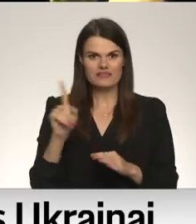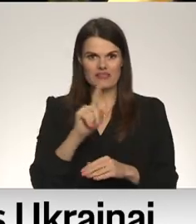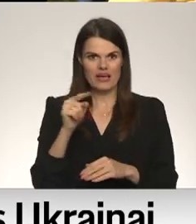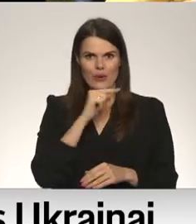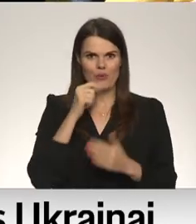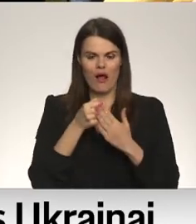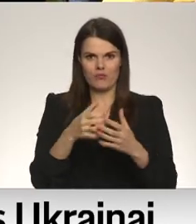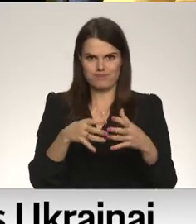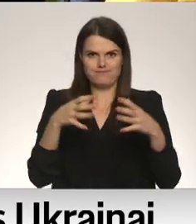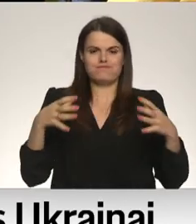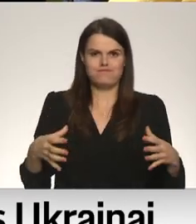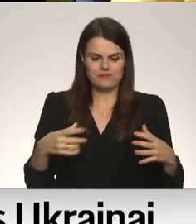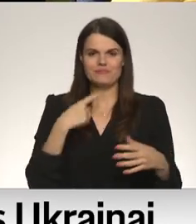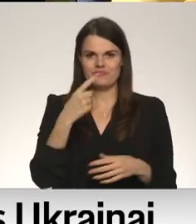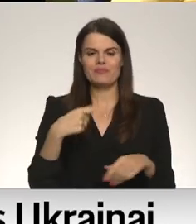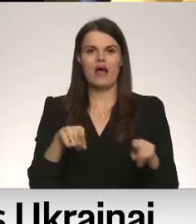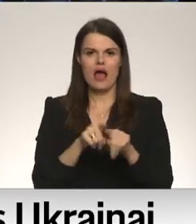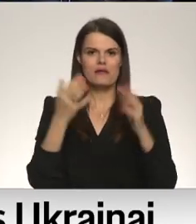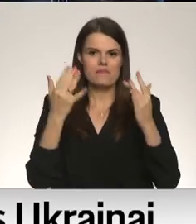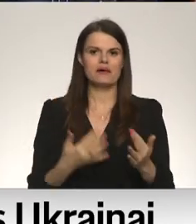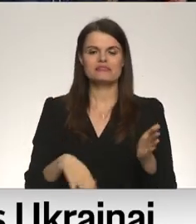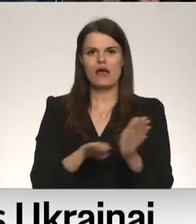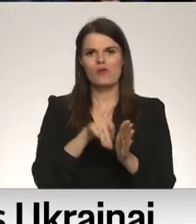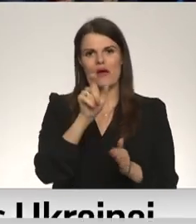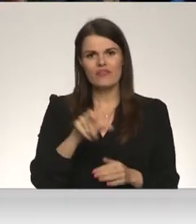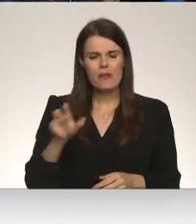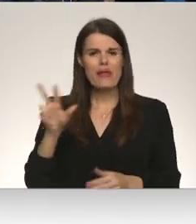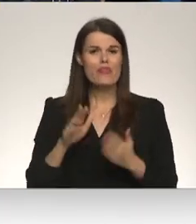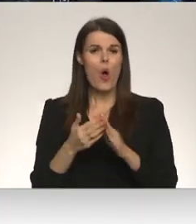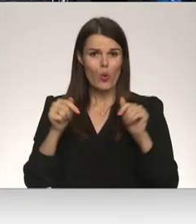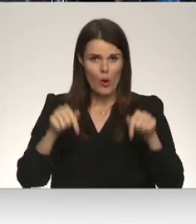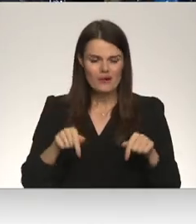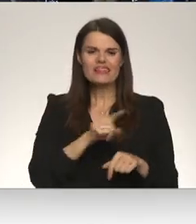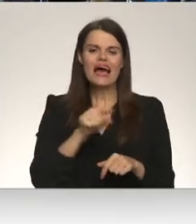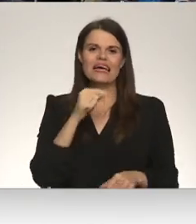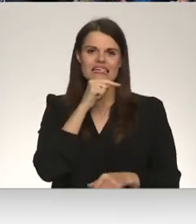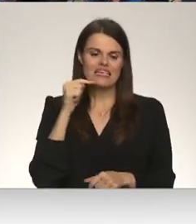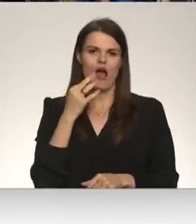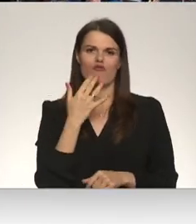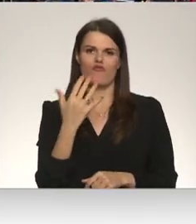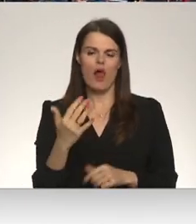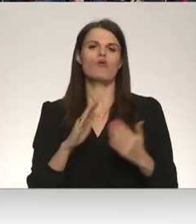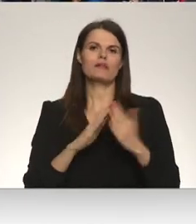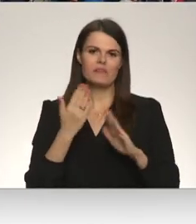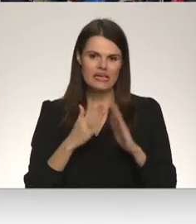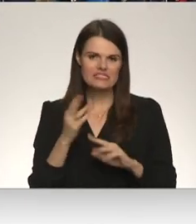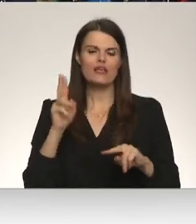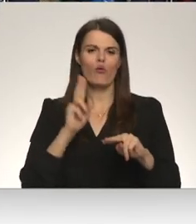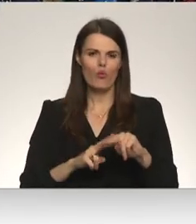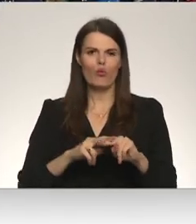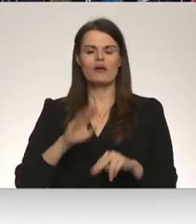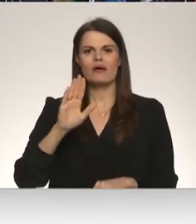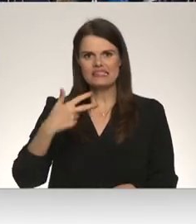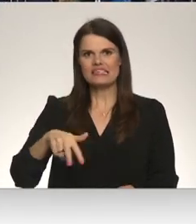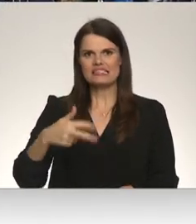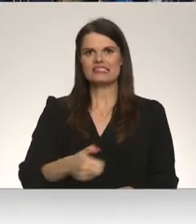pulks, LRT Plus norāda arī pasākumu dalībnieki. Daugavpils tas ir Krievu valda pilsēta, un par 30